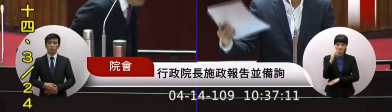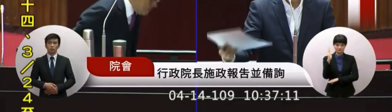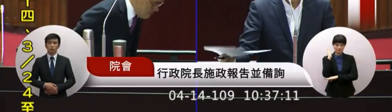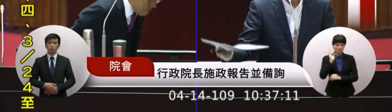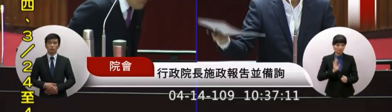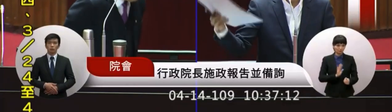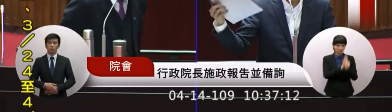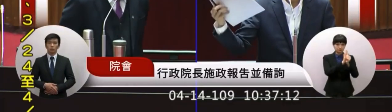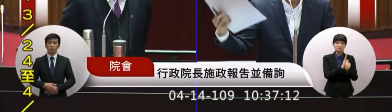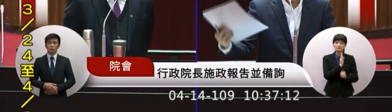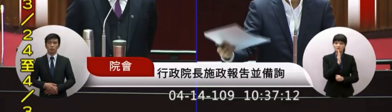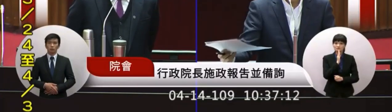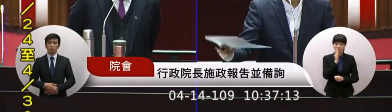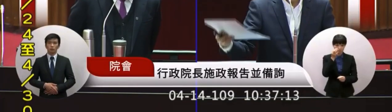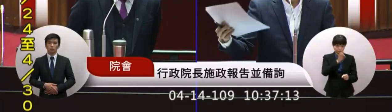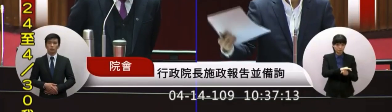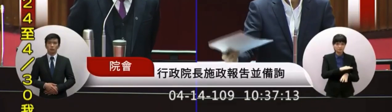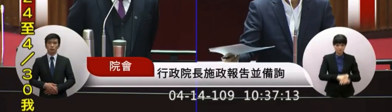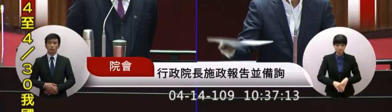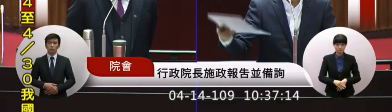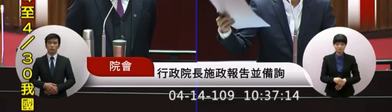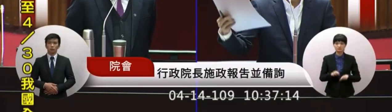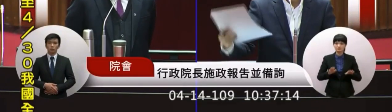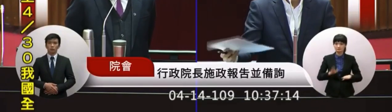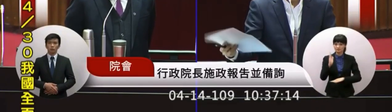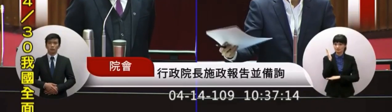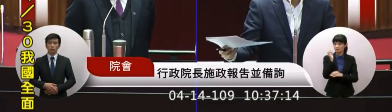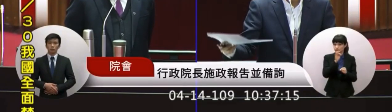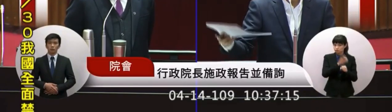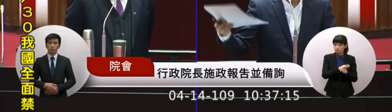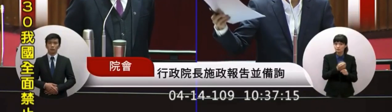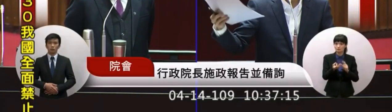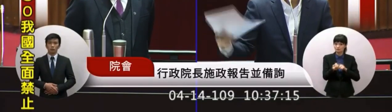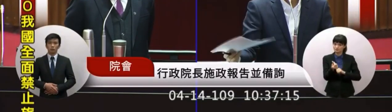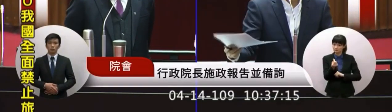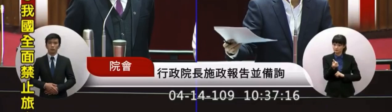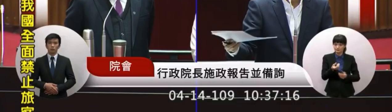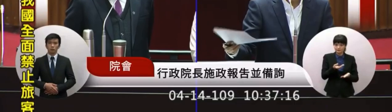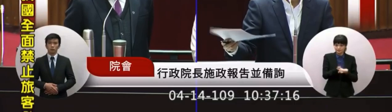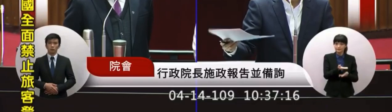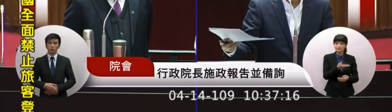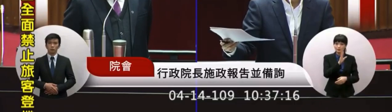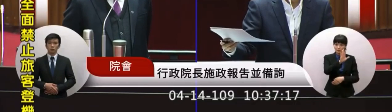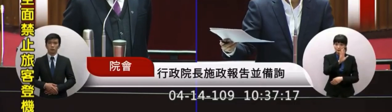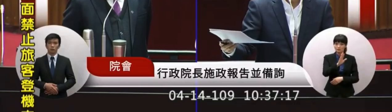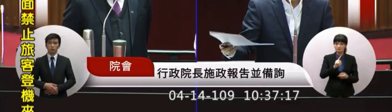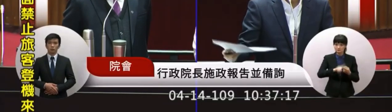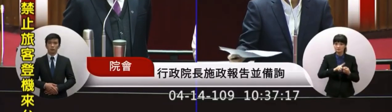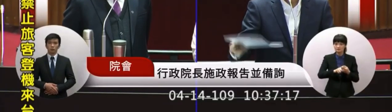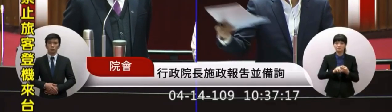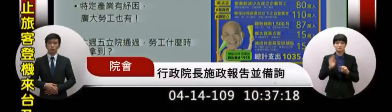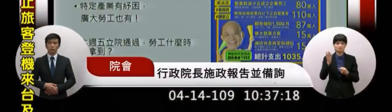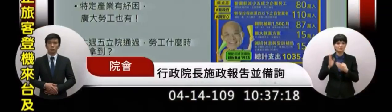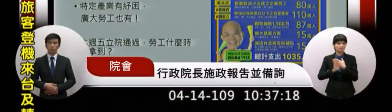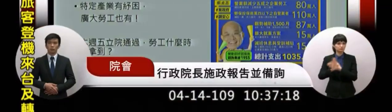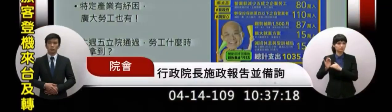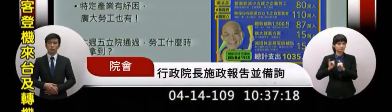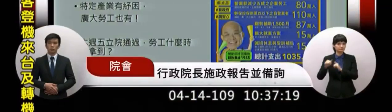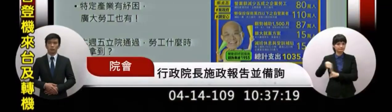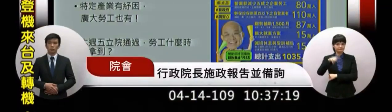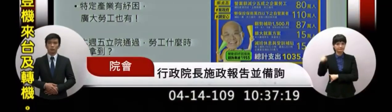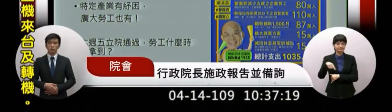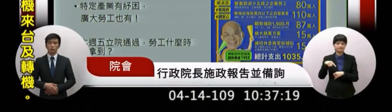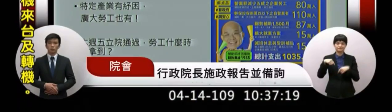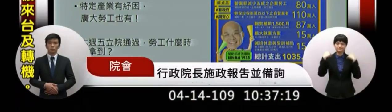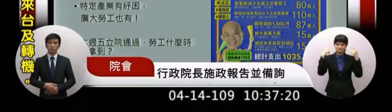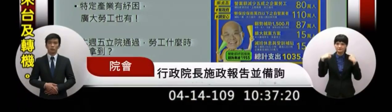我们事实上是有在发一些津贴，也有发一些现金的，但是外界不断的去做很多的缴获哦，